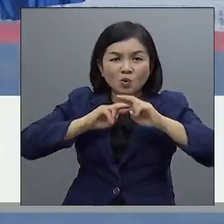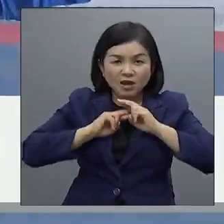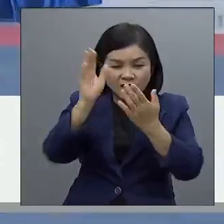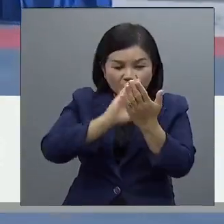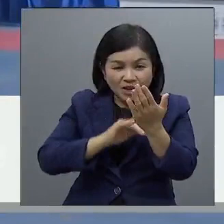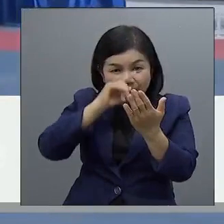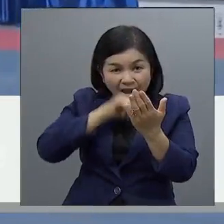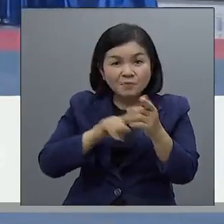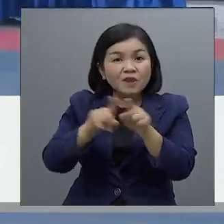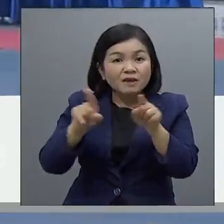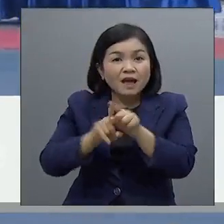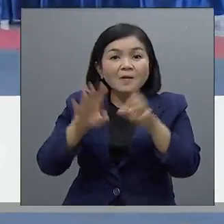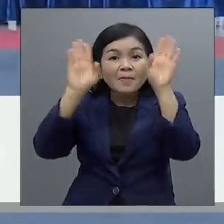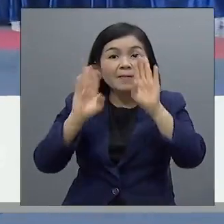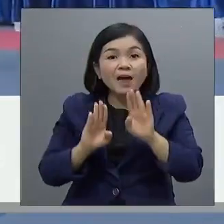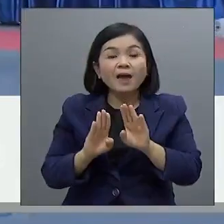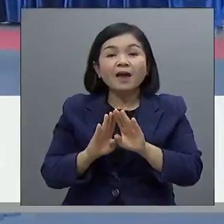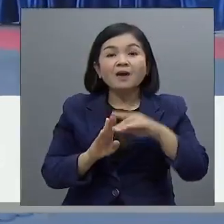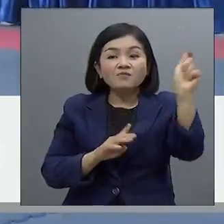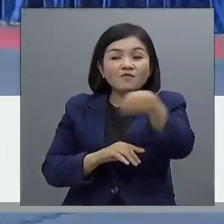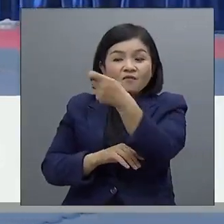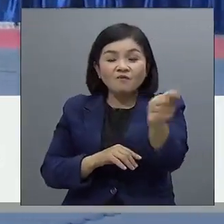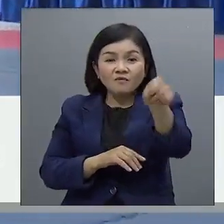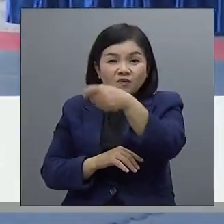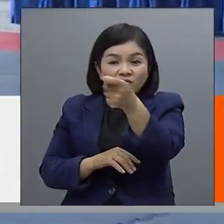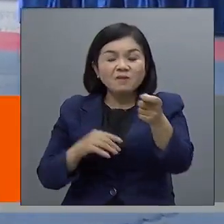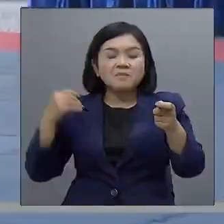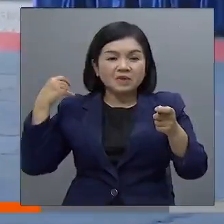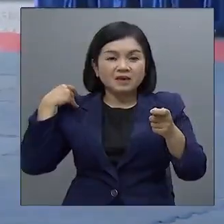ยอันเป็นแก่นแท้ของกระบี่กระบองให้คงอยู่ตลอดไปครับ